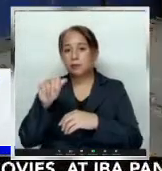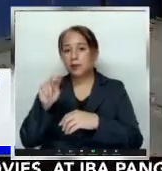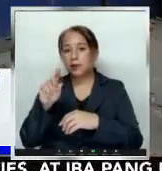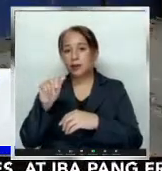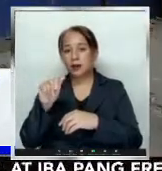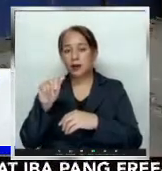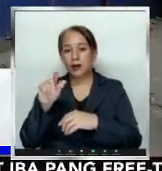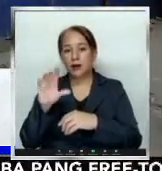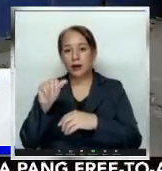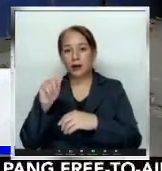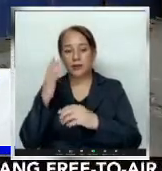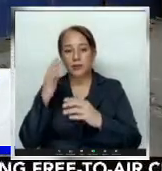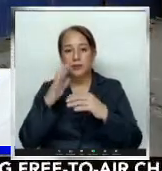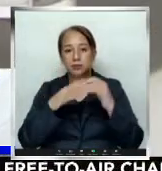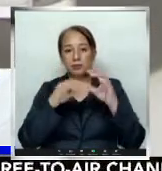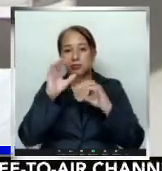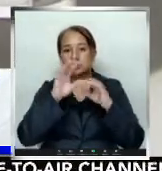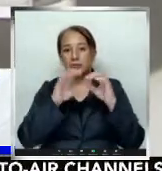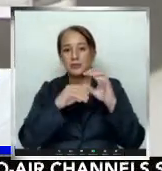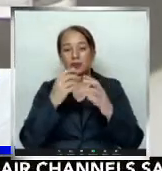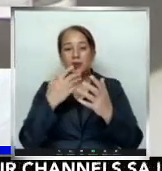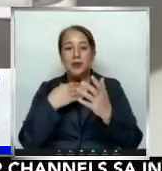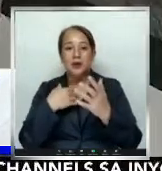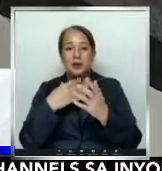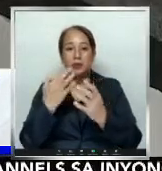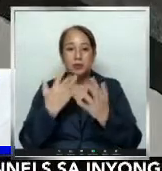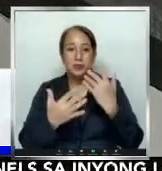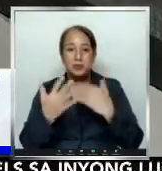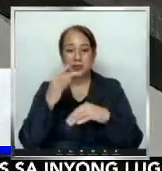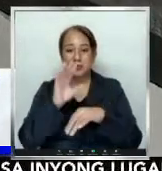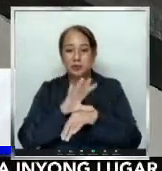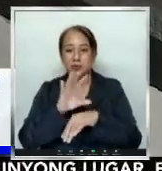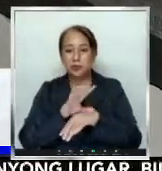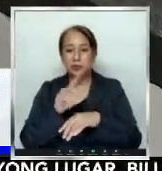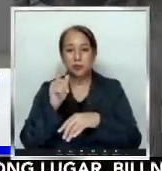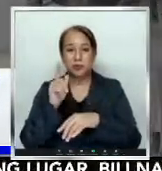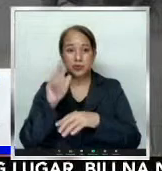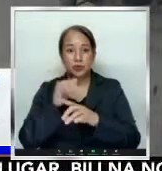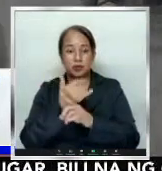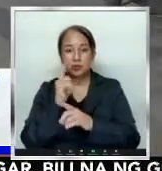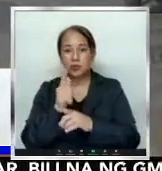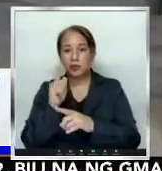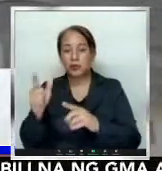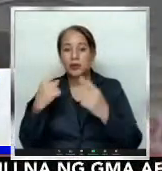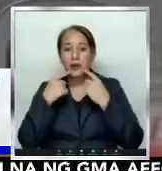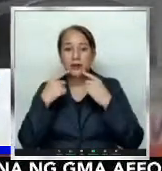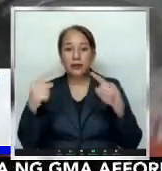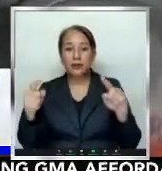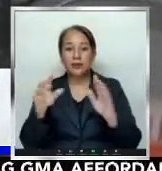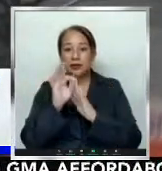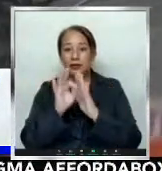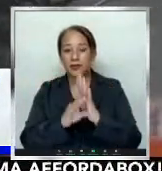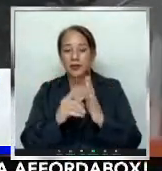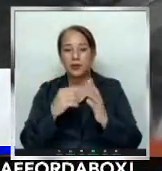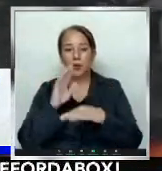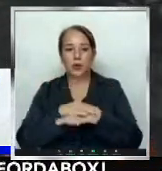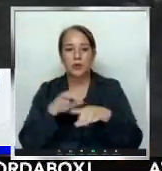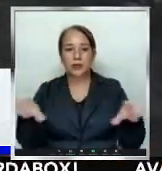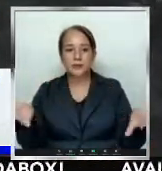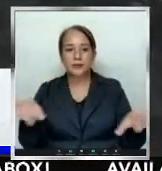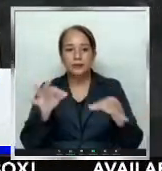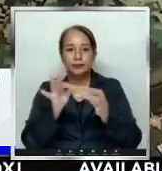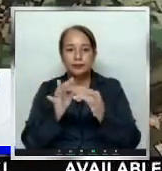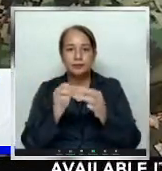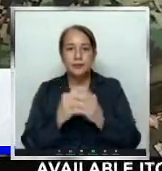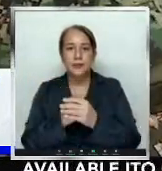nasunog noong July 2020. Inanunsyo na ng simbahan sa kanilang Facebook page na online rin ang misa roon. Katulad ng